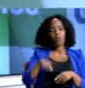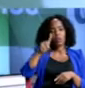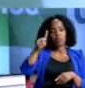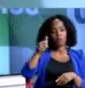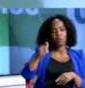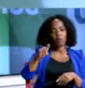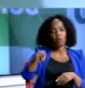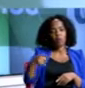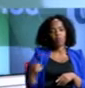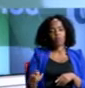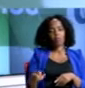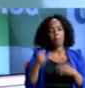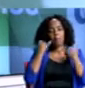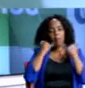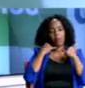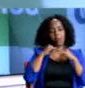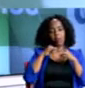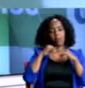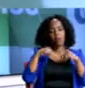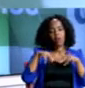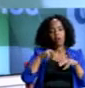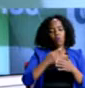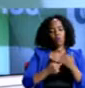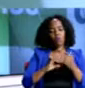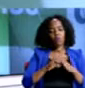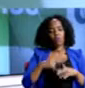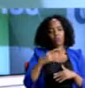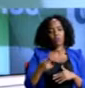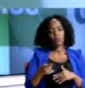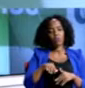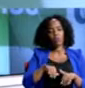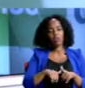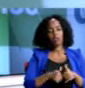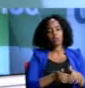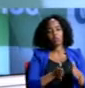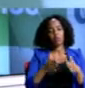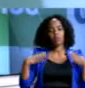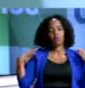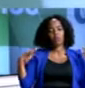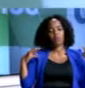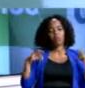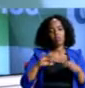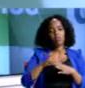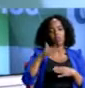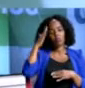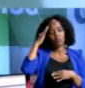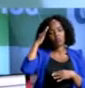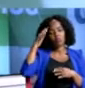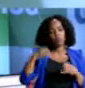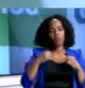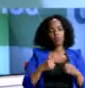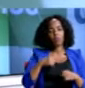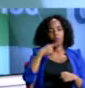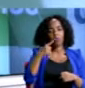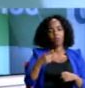awasni mida qofa sitte na awasa ipsu qofa sontainu kara kami no gesfa ya kami yo kanubate ubachi su danda berat